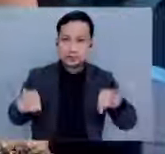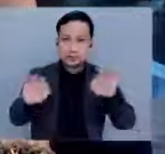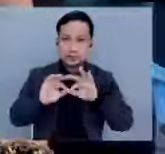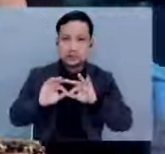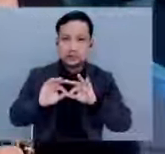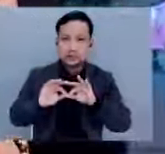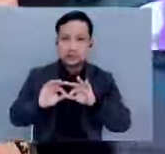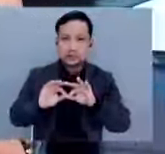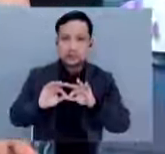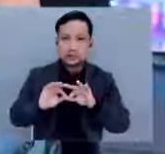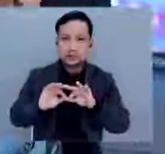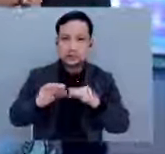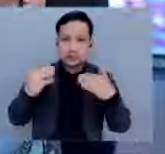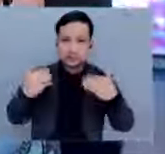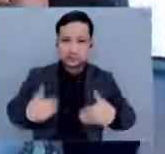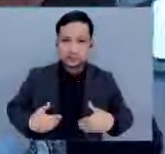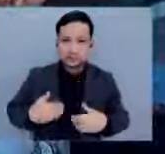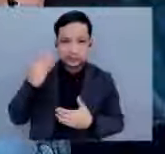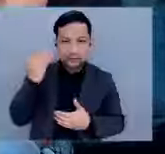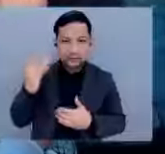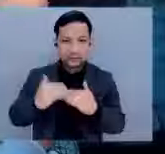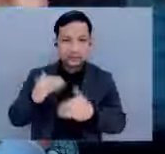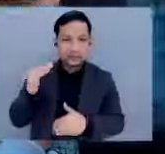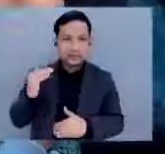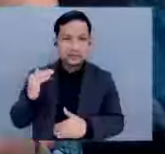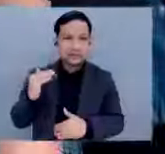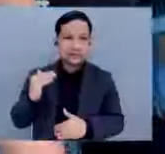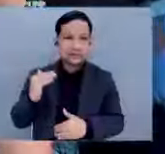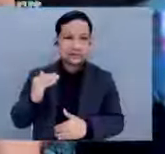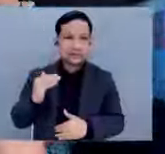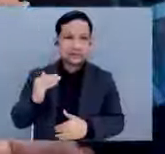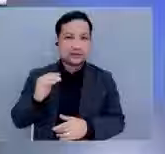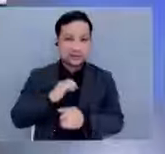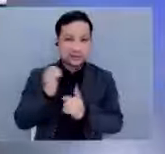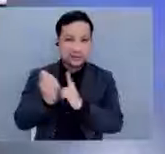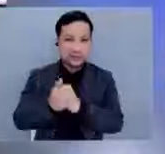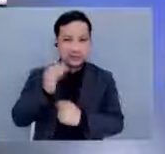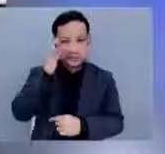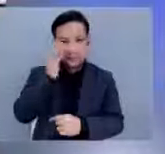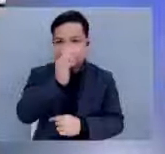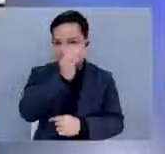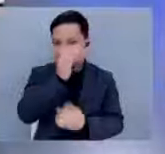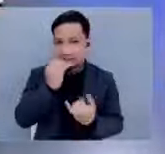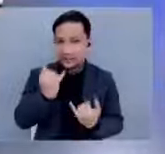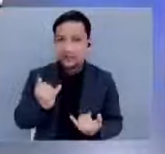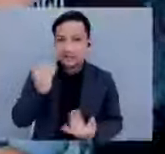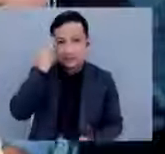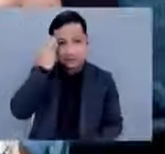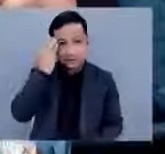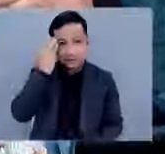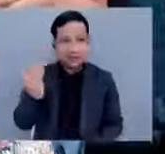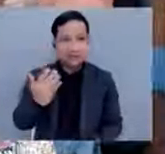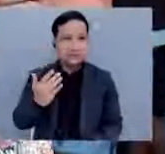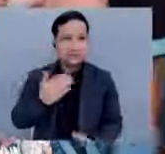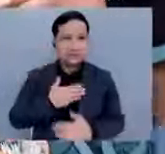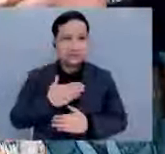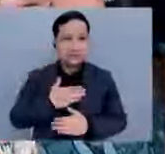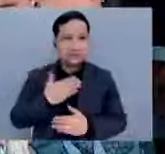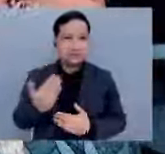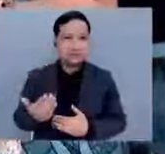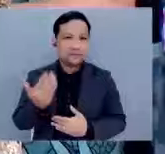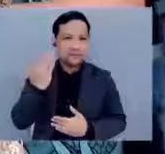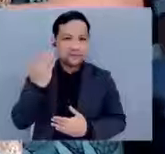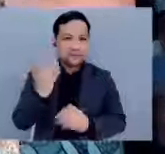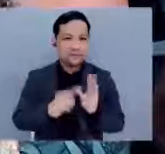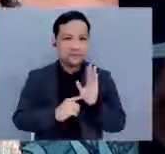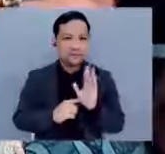Makakalikasan. Yes, all right. Sabi ko, gusto mong kalikasan? Flowers tayo today. Flowers. Talaga naman pong nakakabuhay ng umaga ang ipinamalas